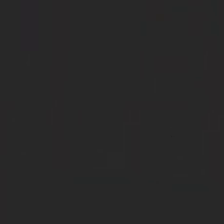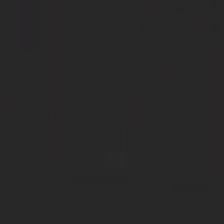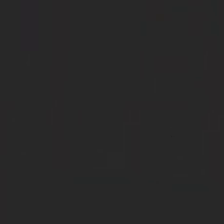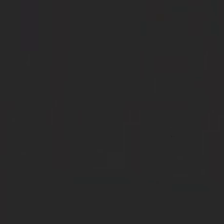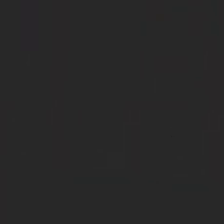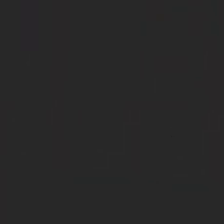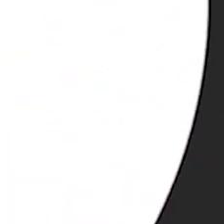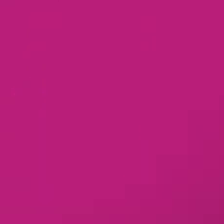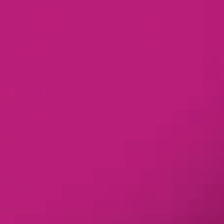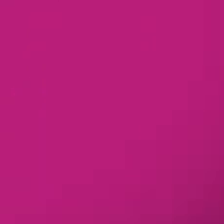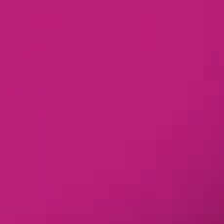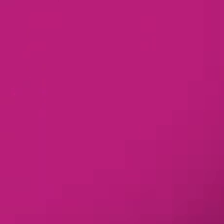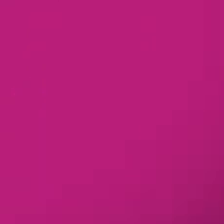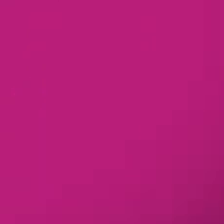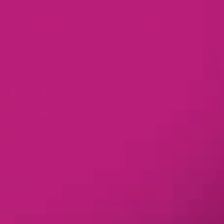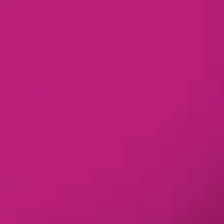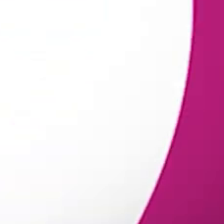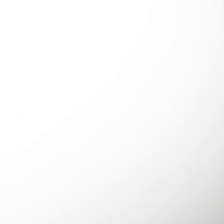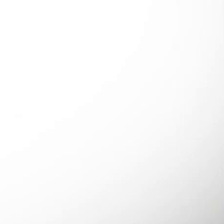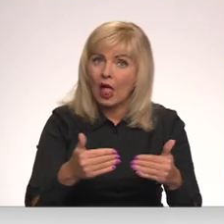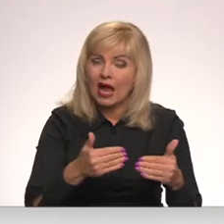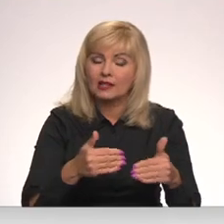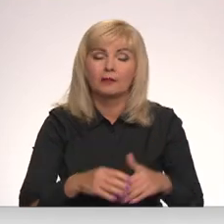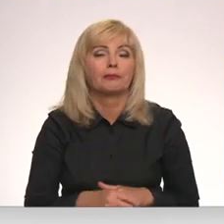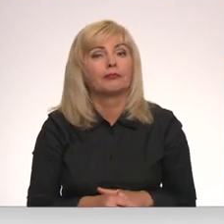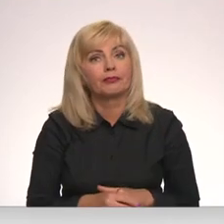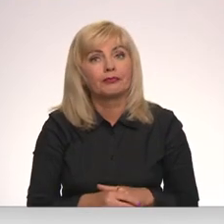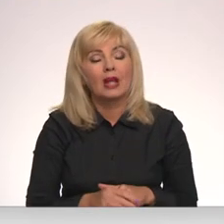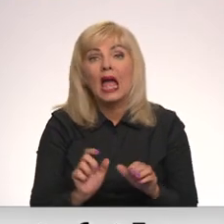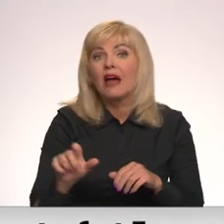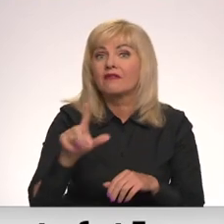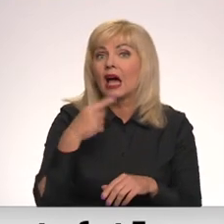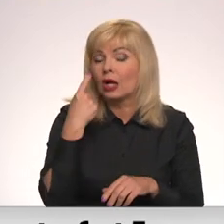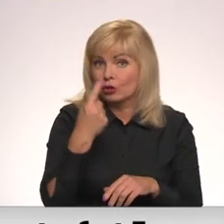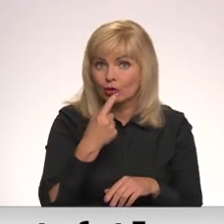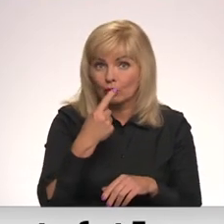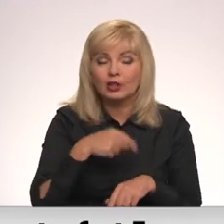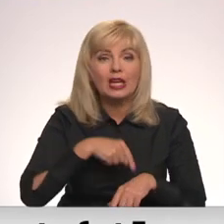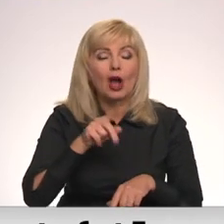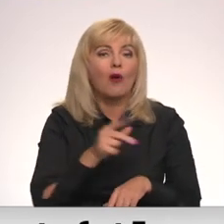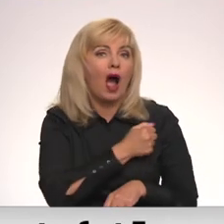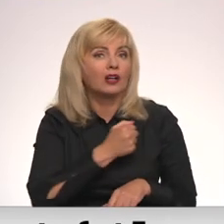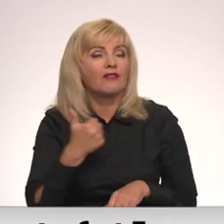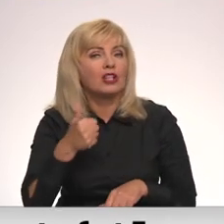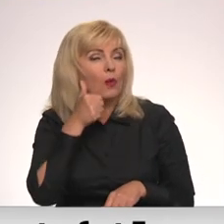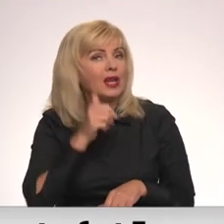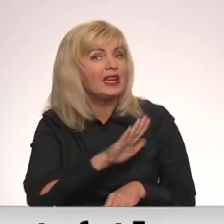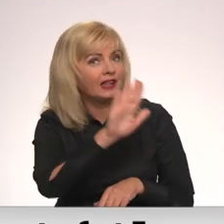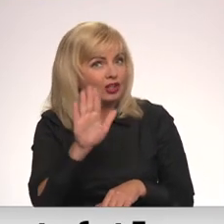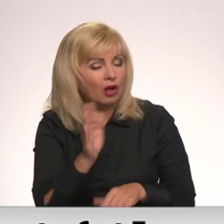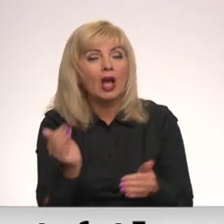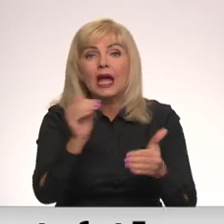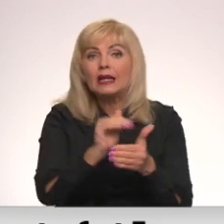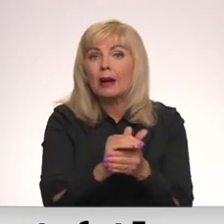Re, viss ēters ir te! Uz vairākām stundām iejusties karavīri ikdienā, iepazīt